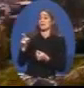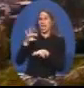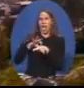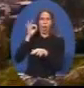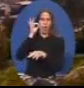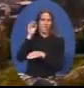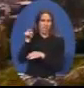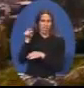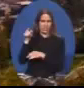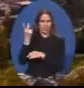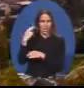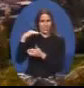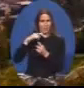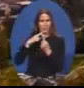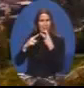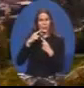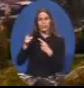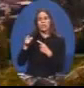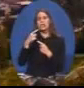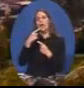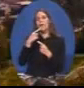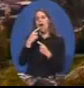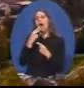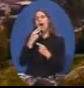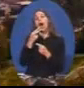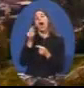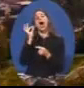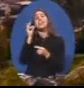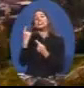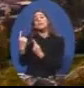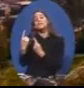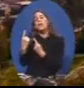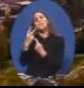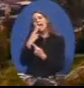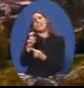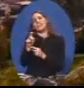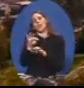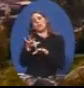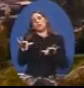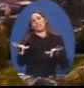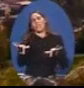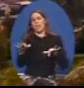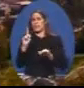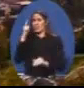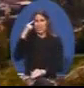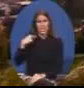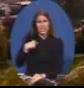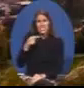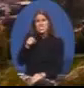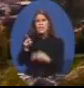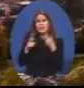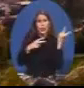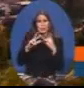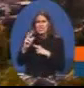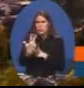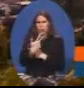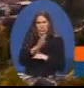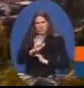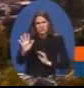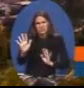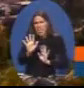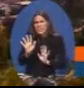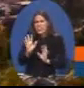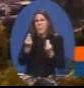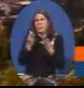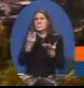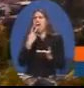הרופאה שהייתה נכחה בדיון דיברה על העדפות של היולדות עצמן. אבל לדעתי זה בית חולים ציבורי ואין כאן מקום